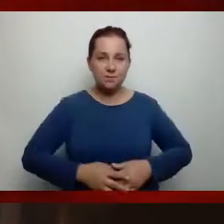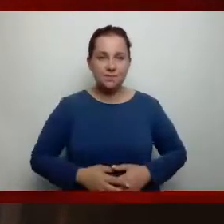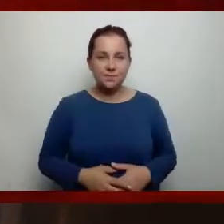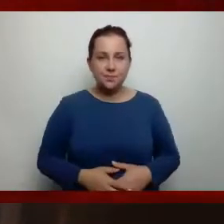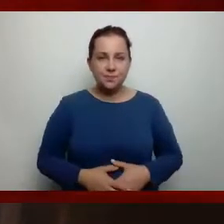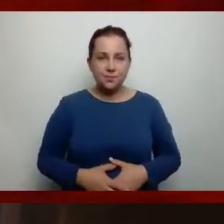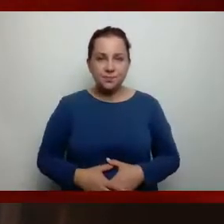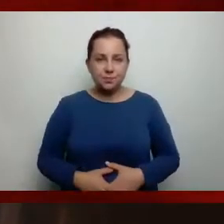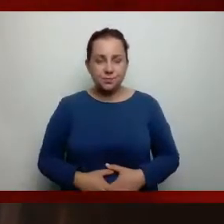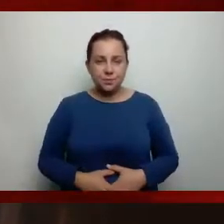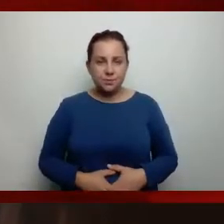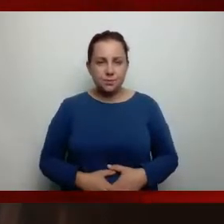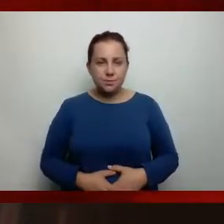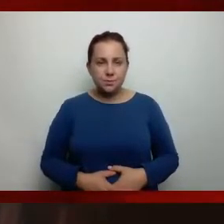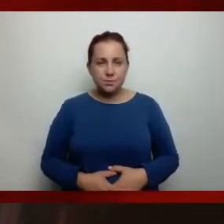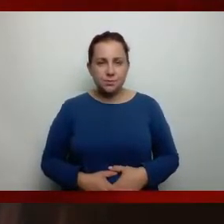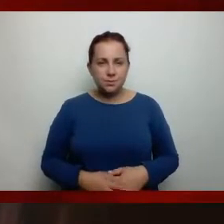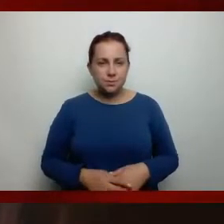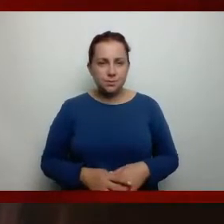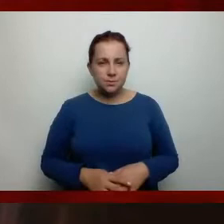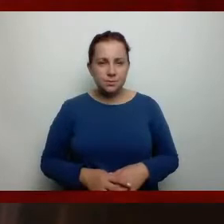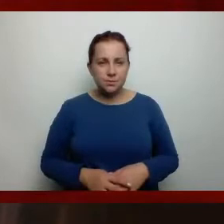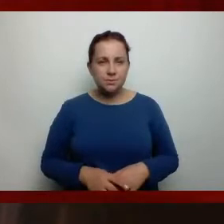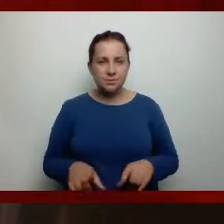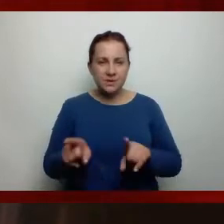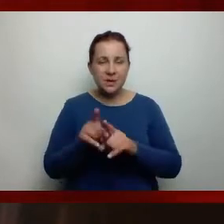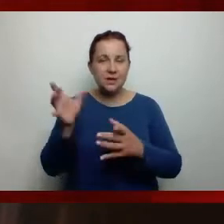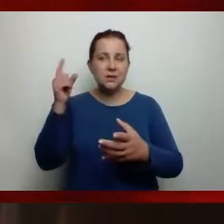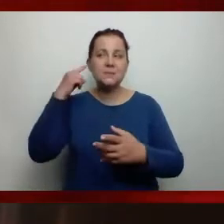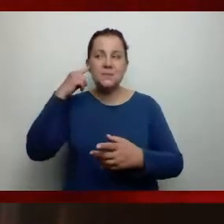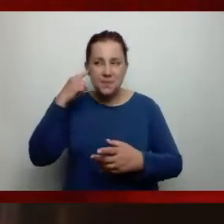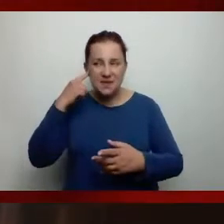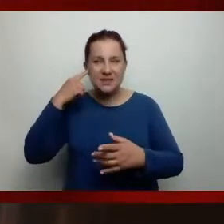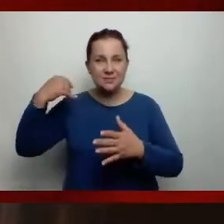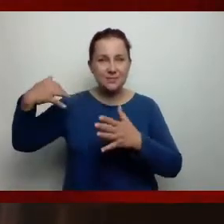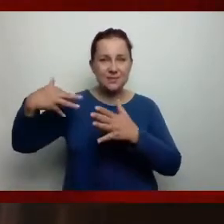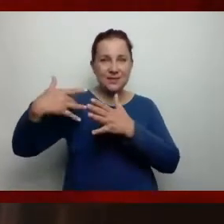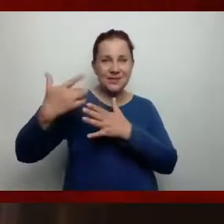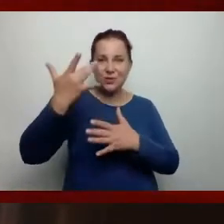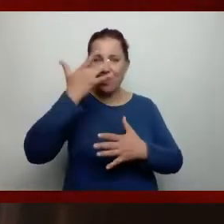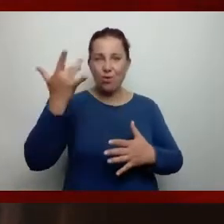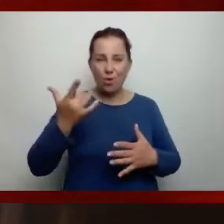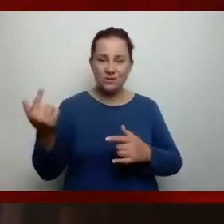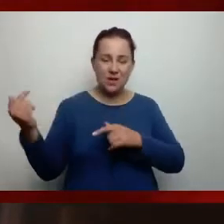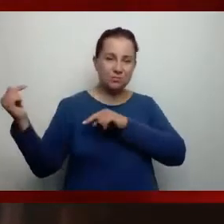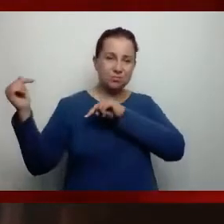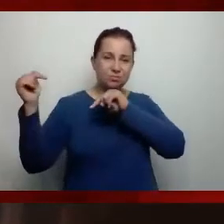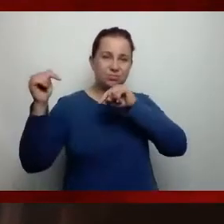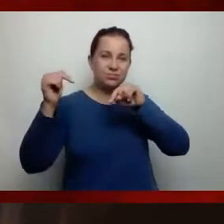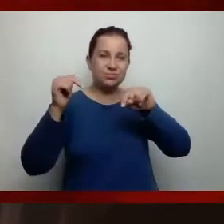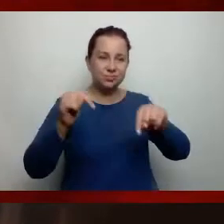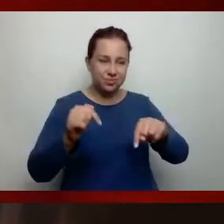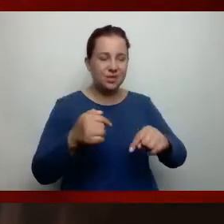a właśnie ta wiadomość, że oni są blisko, dotarła do niego